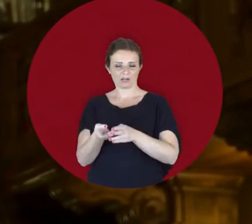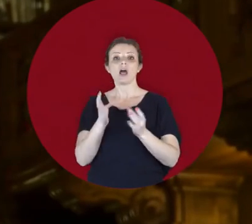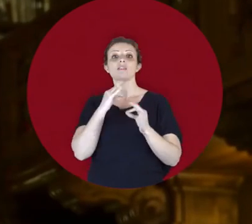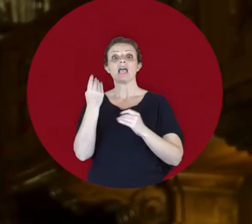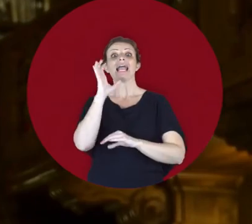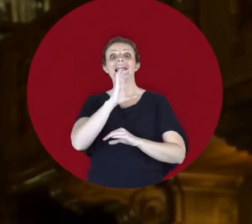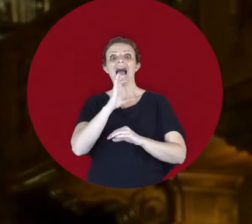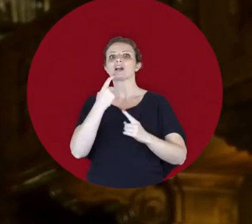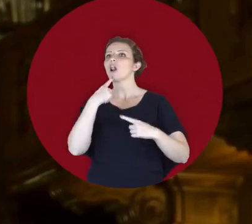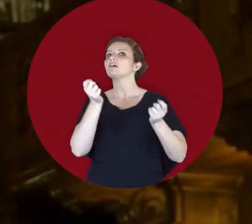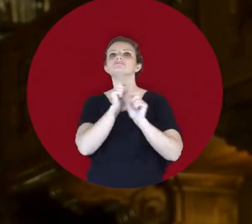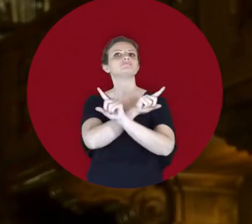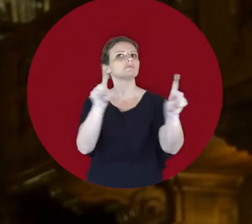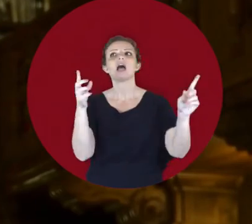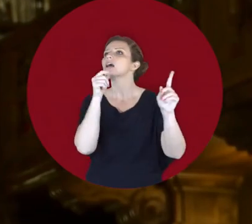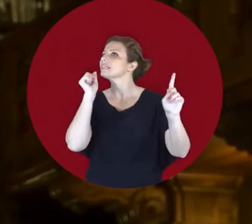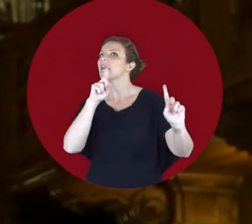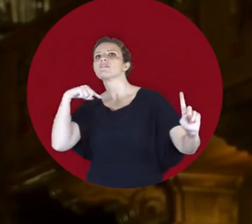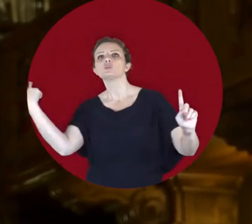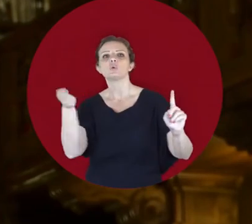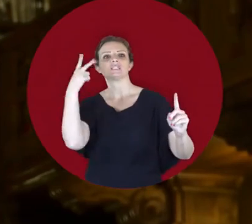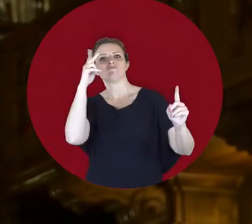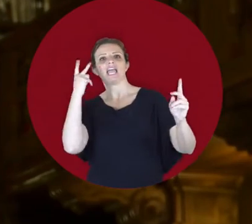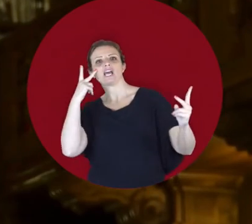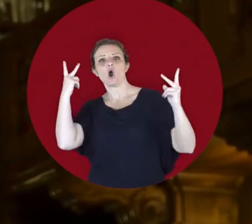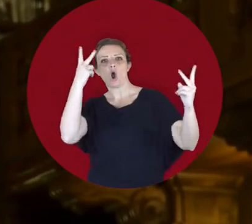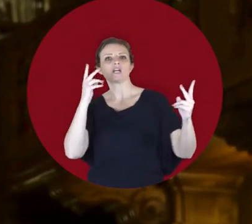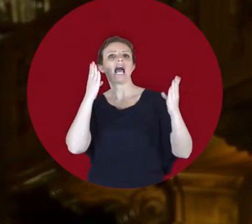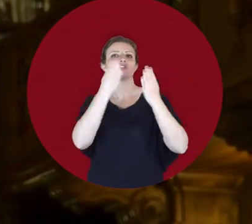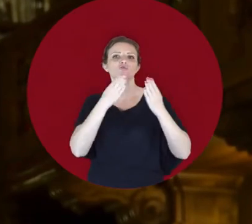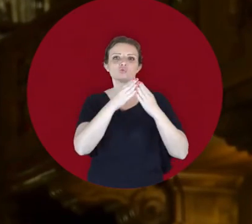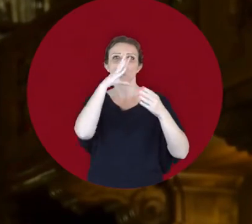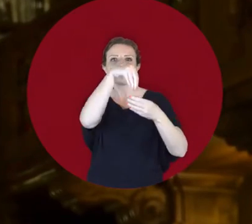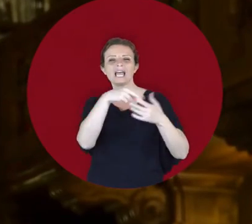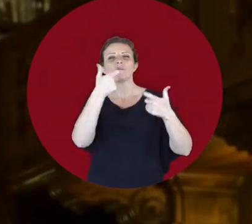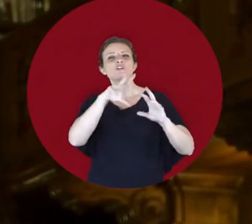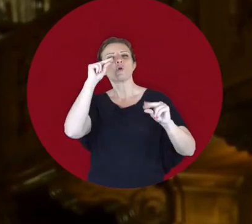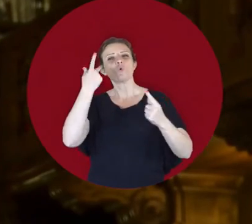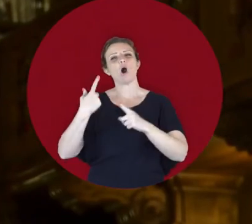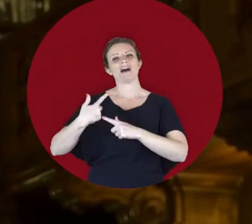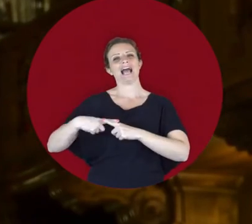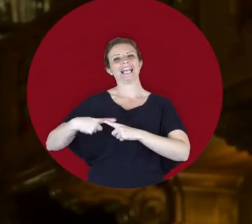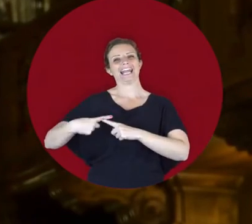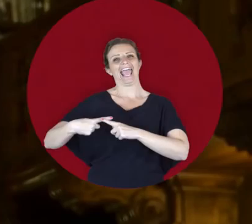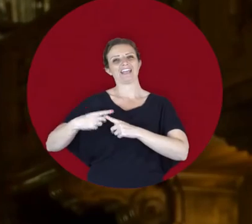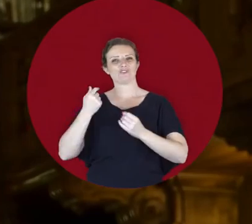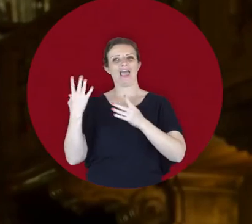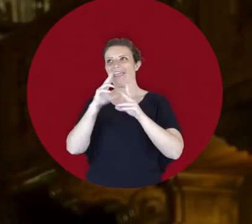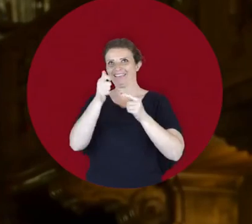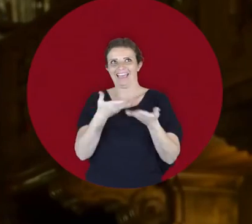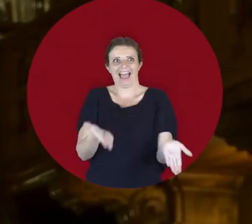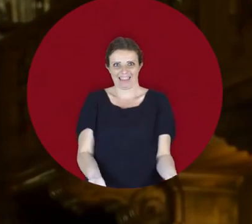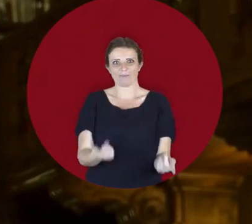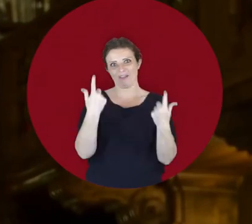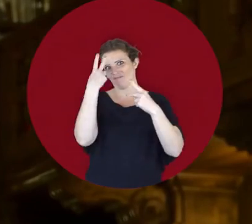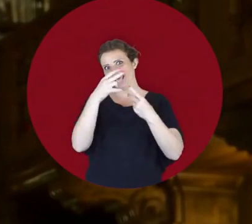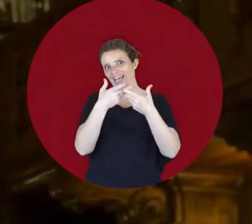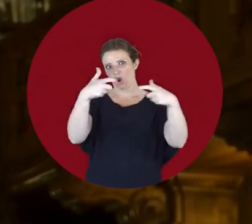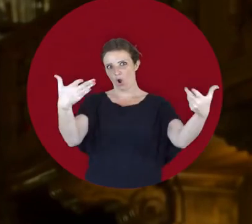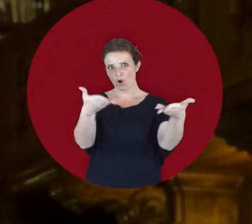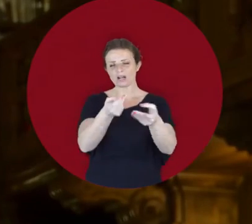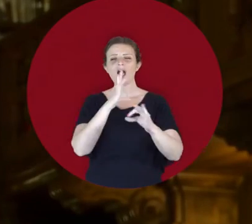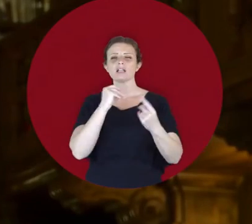Magno dice: dobbiamo andare tutti a studiare a Verona, perché Verona è la nuova Atene d'Italia, quindi una realtà